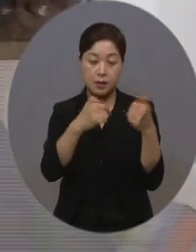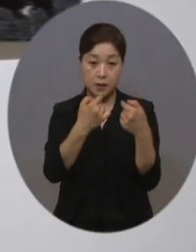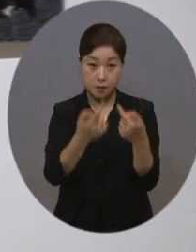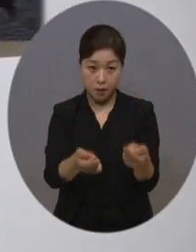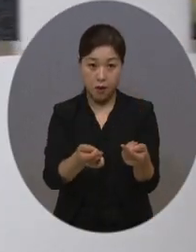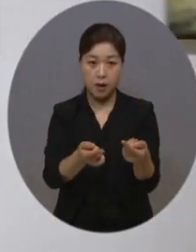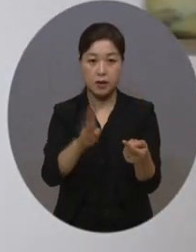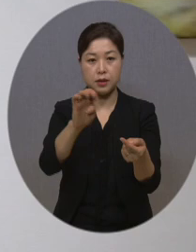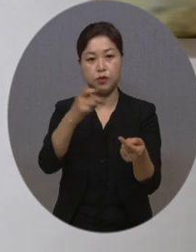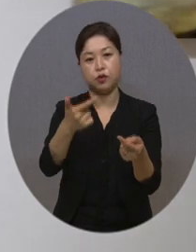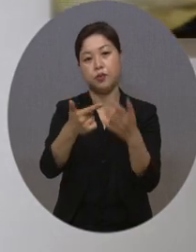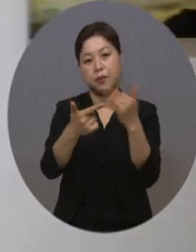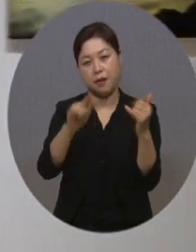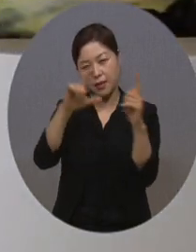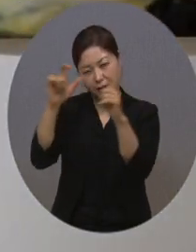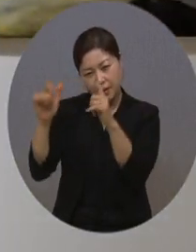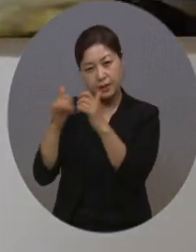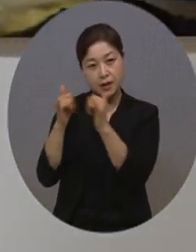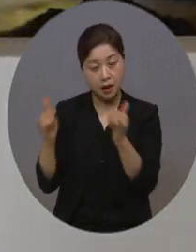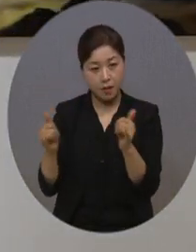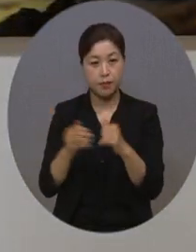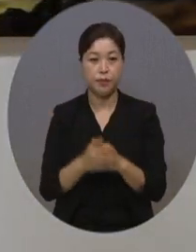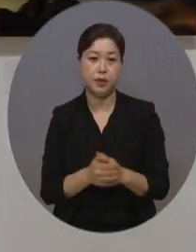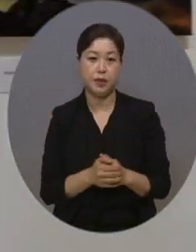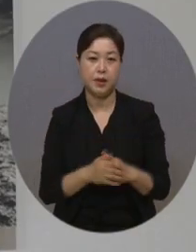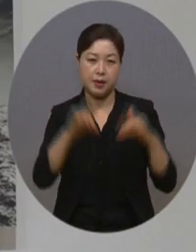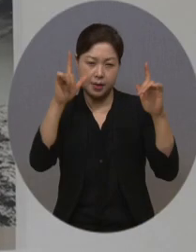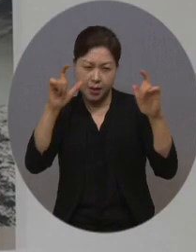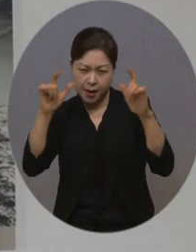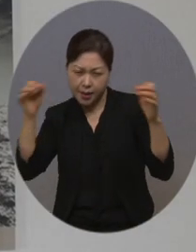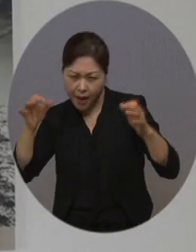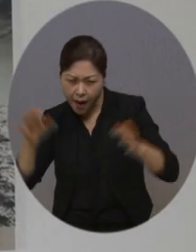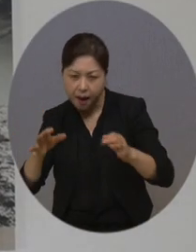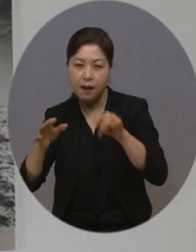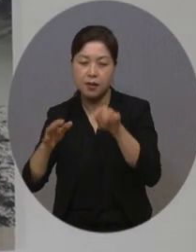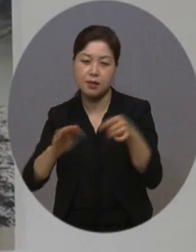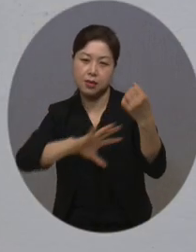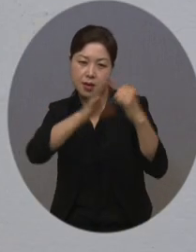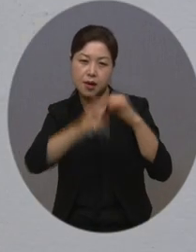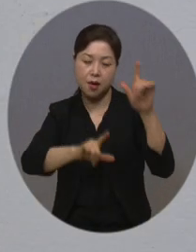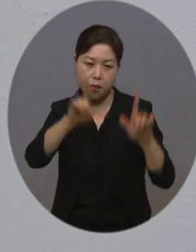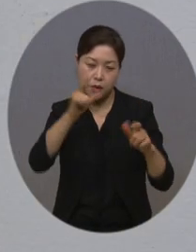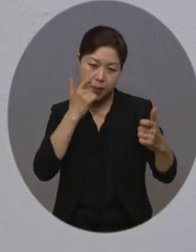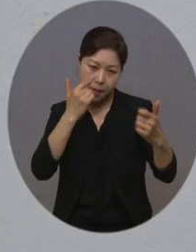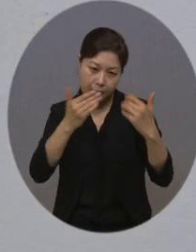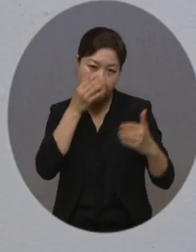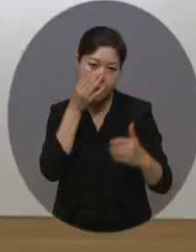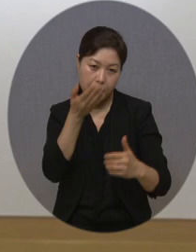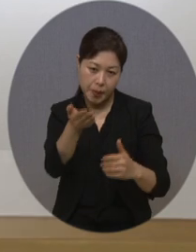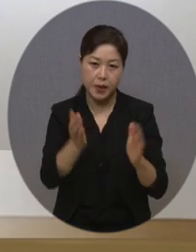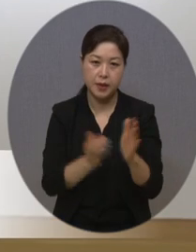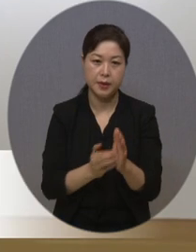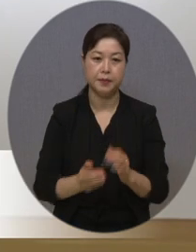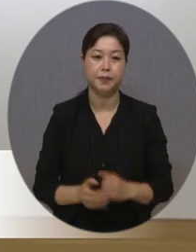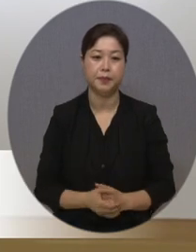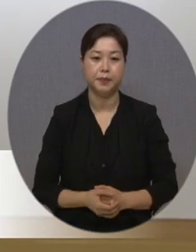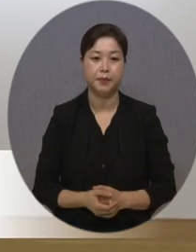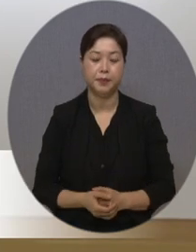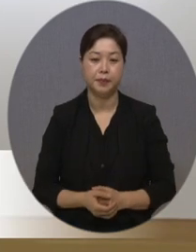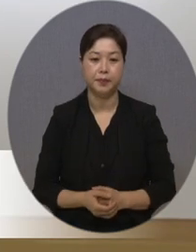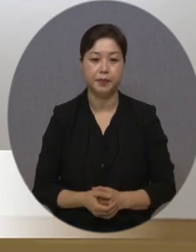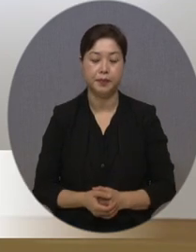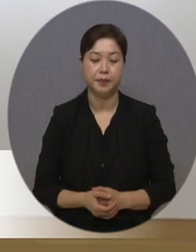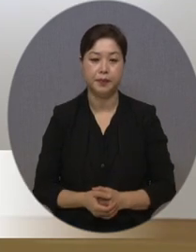자신의 혼을 짧은 순간 속에 온전히 담아 세상에 모습을 생생하게 짠 했습니다 참가하신